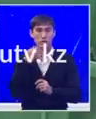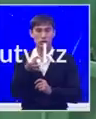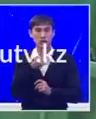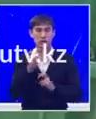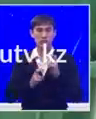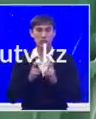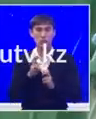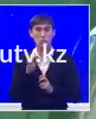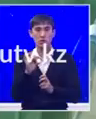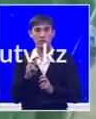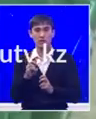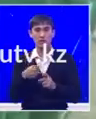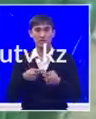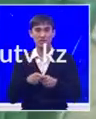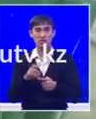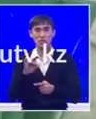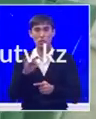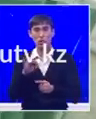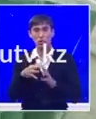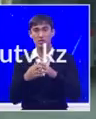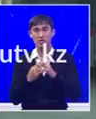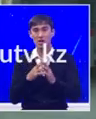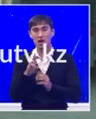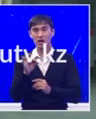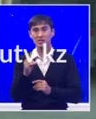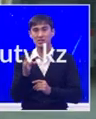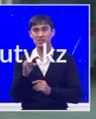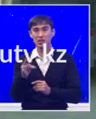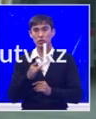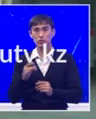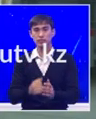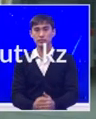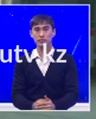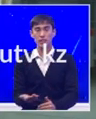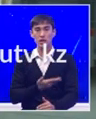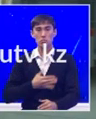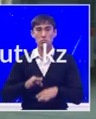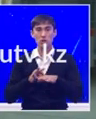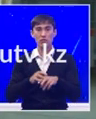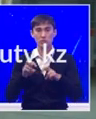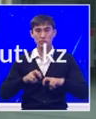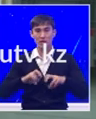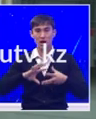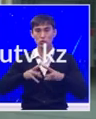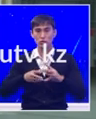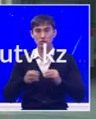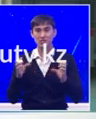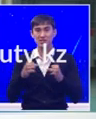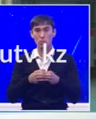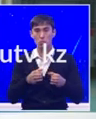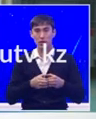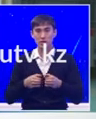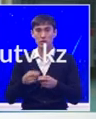завод бытовой техники в селе Жармухамбет Карасайского района. Мы проводим диагностики с компаниями для того,